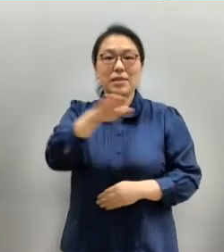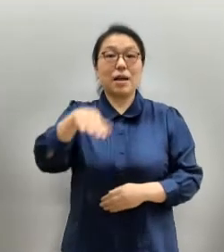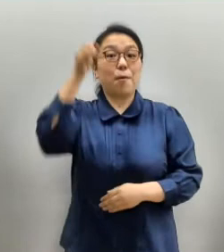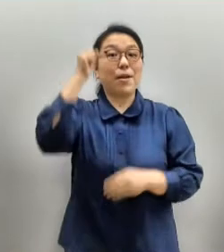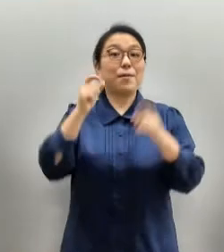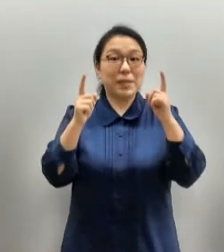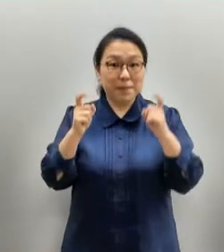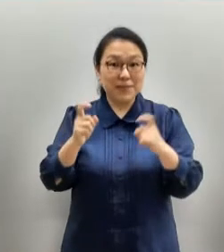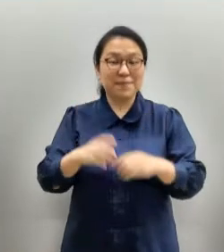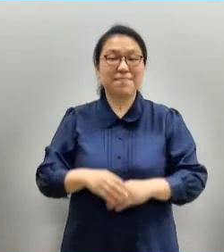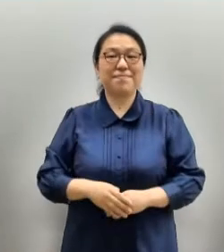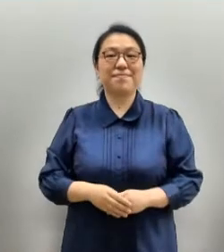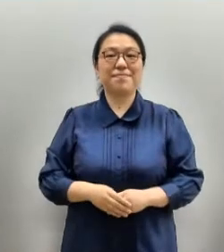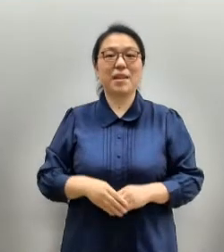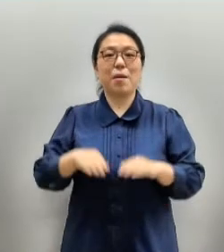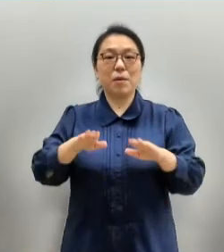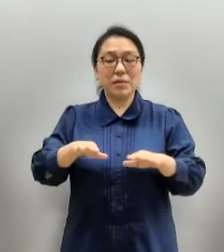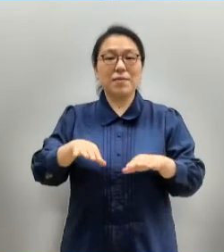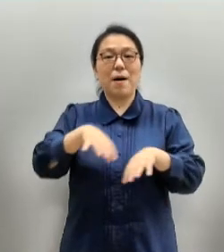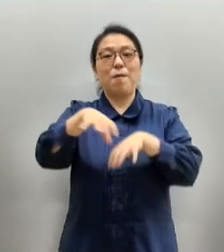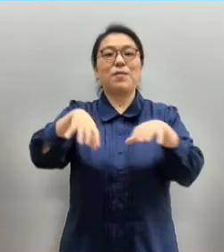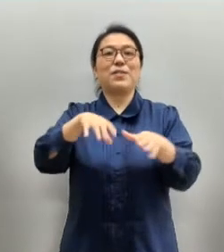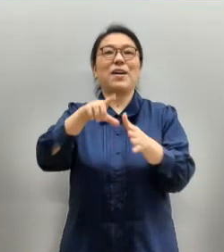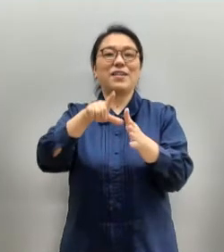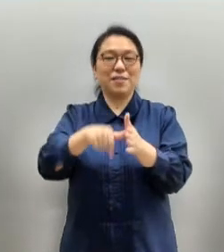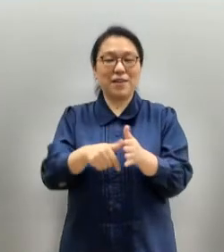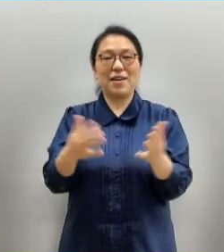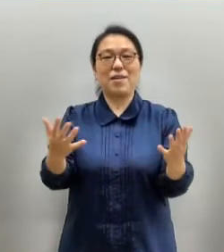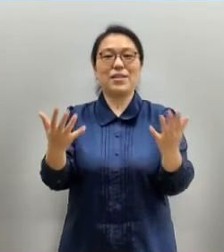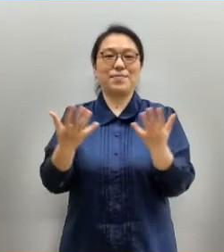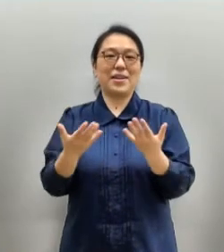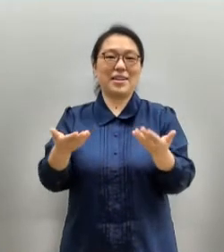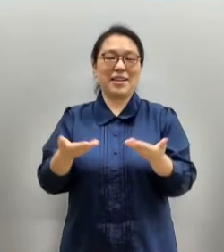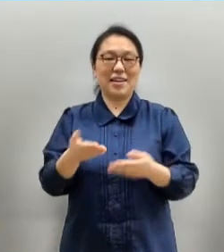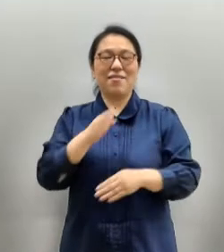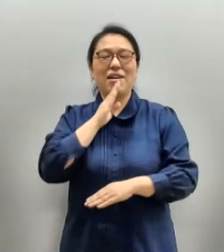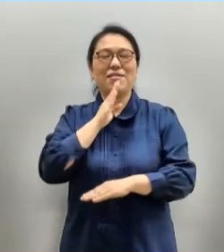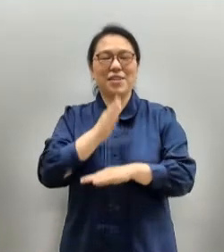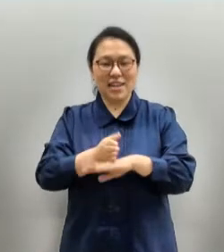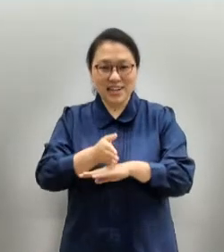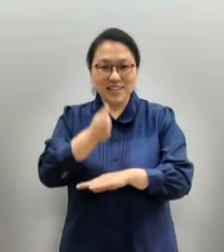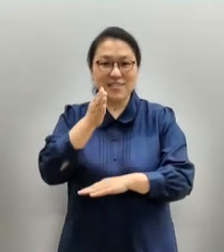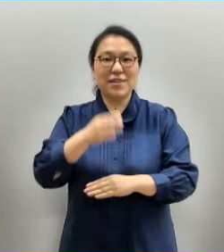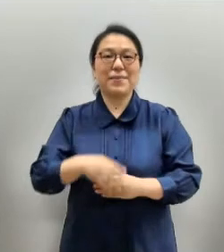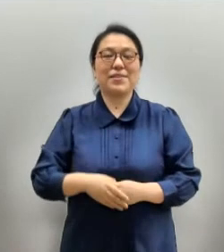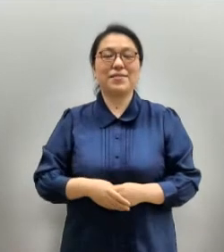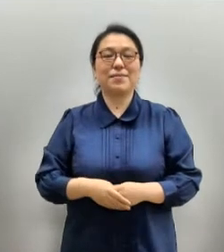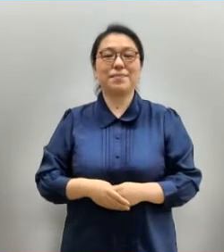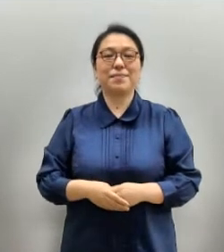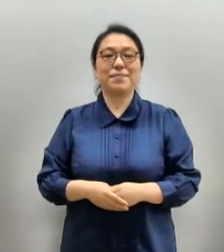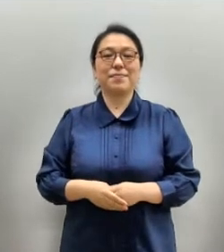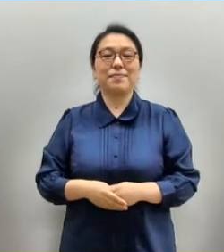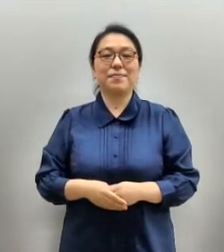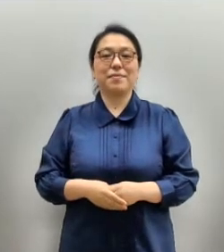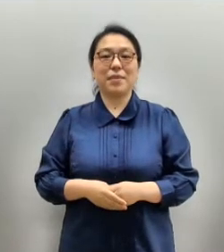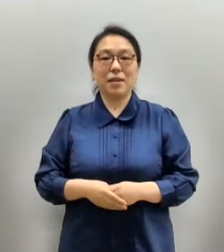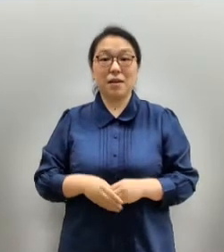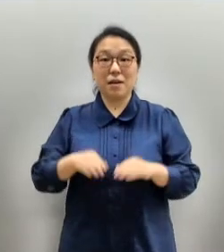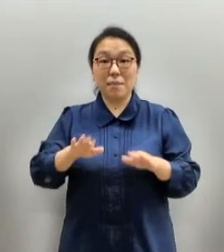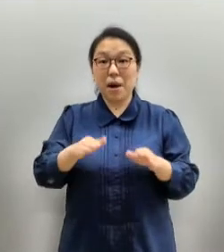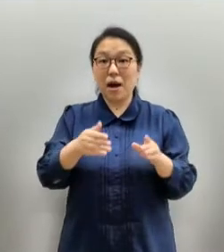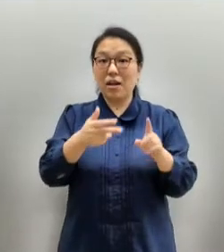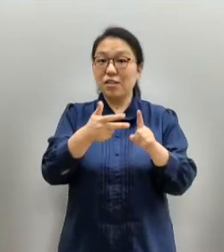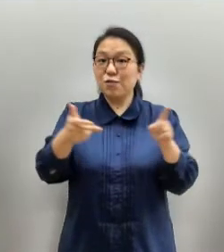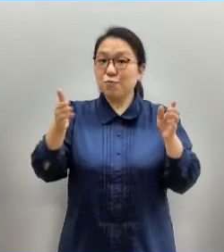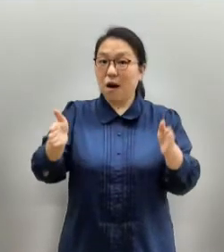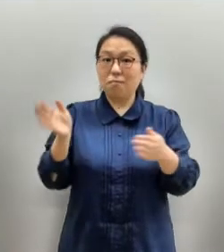ます。本日はお忙しいところお集まりいただきまして誠にありがとうございます。ここ1週